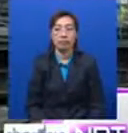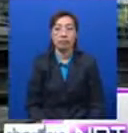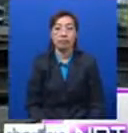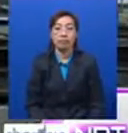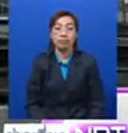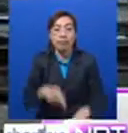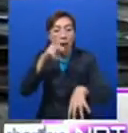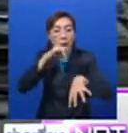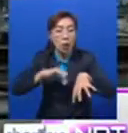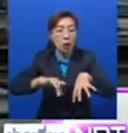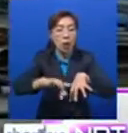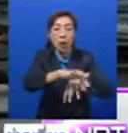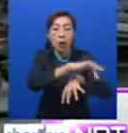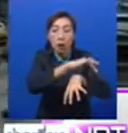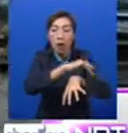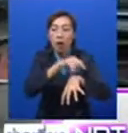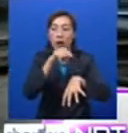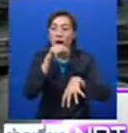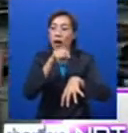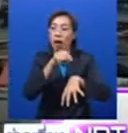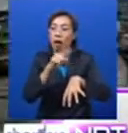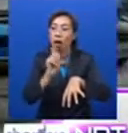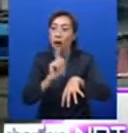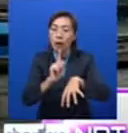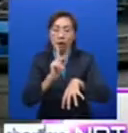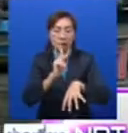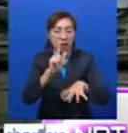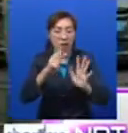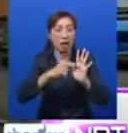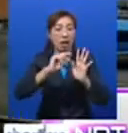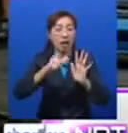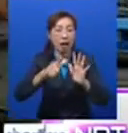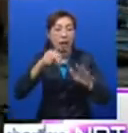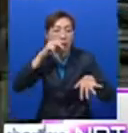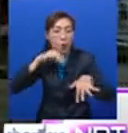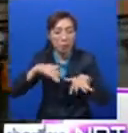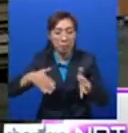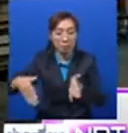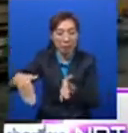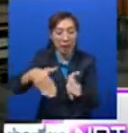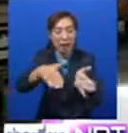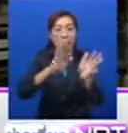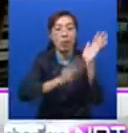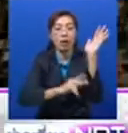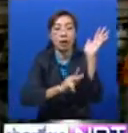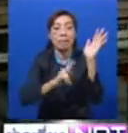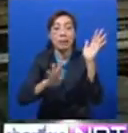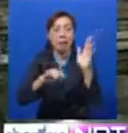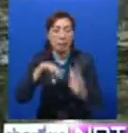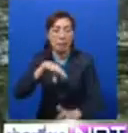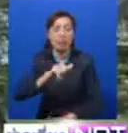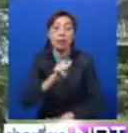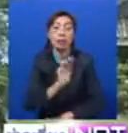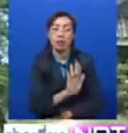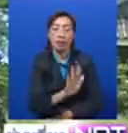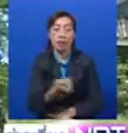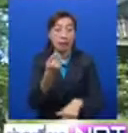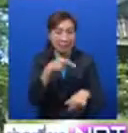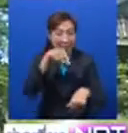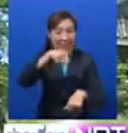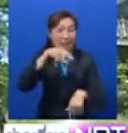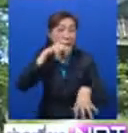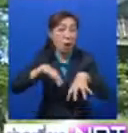เกาะกลางตั้งอยู่กลางแม่น้ำกระบี่ในตำบลคลองประสงค์อำเภอเมืองกระบี่จังหวัดกระบี่นั่นเองค่ะที่นี่มี3หมู่บ้